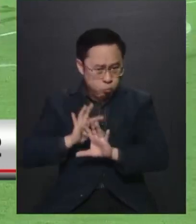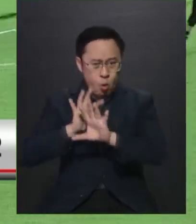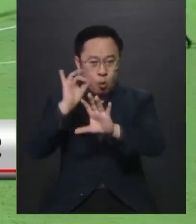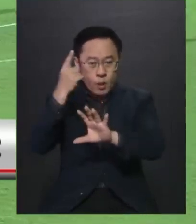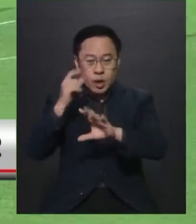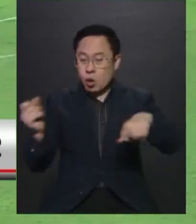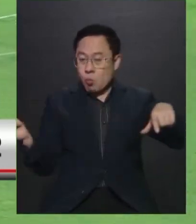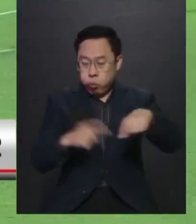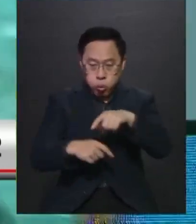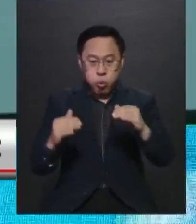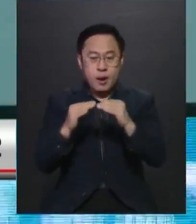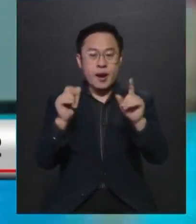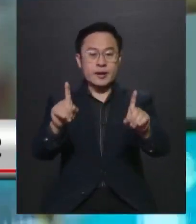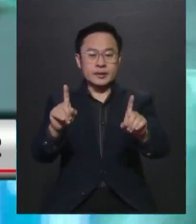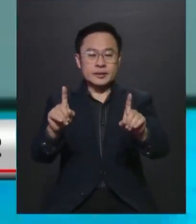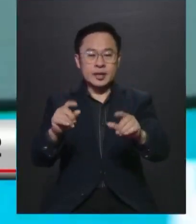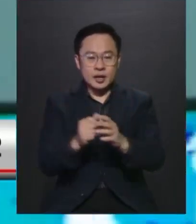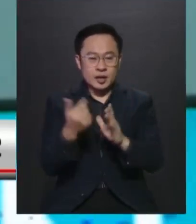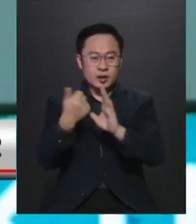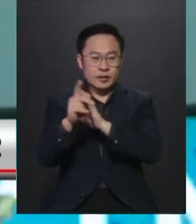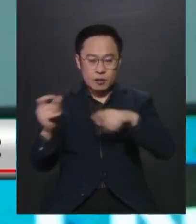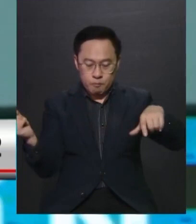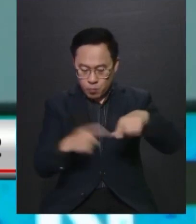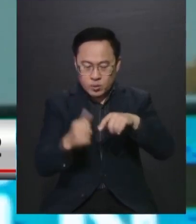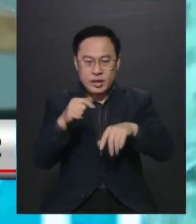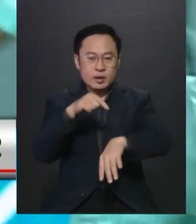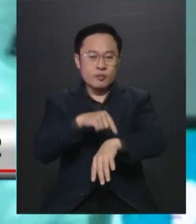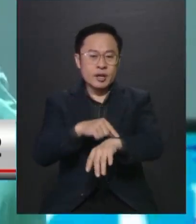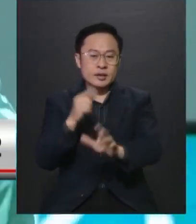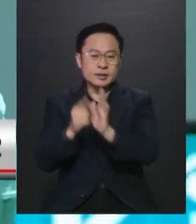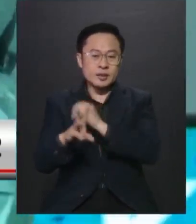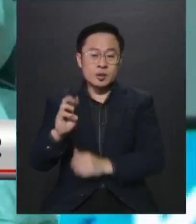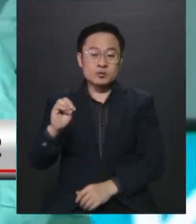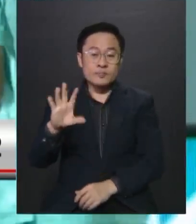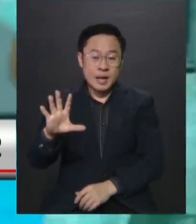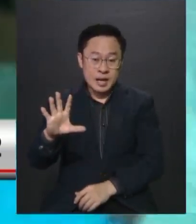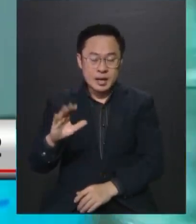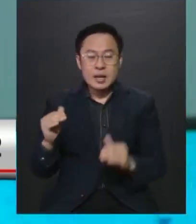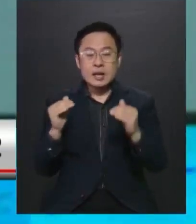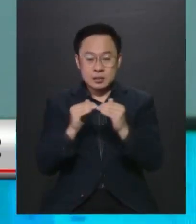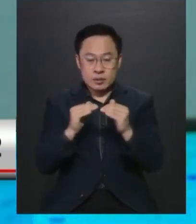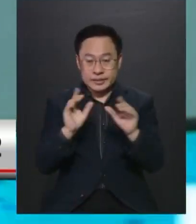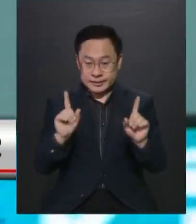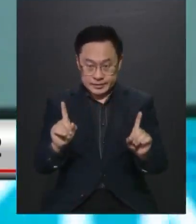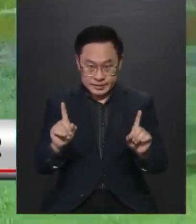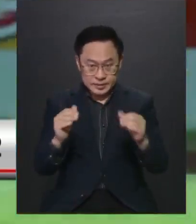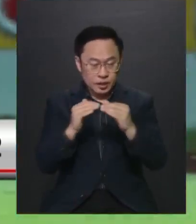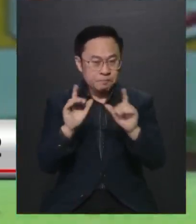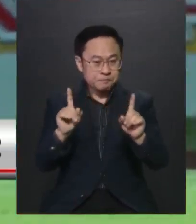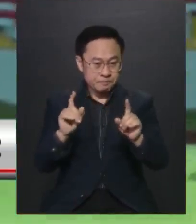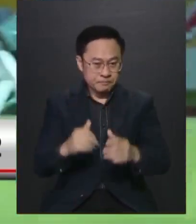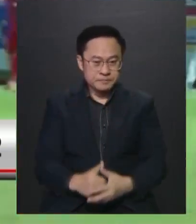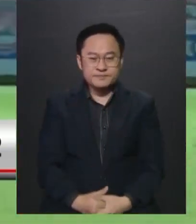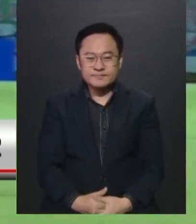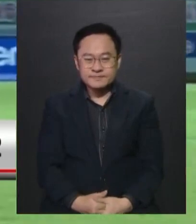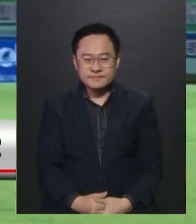งลูกนี้ครับชัชชาเจียการครับยิงลูกนี้เข้าไปนาที65ครับตีเสมอเป็น1ต่อ1ครับจังหวะรับบอลริมเส้นมาจาก